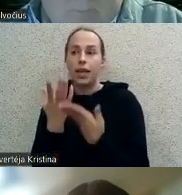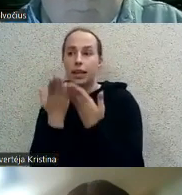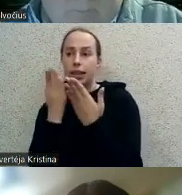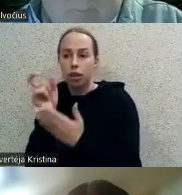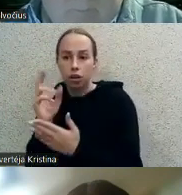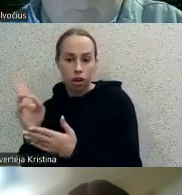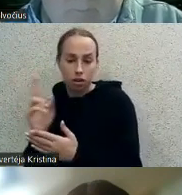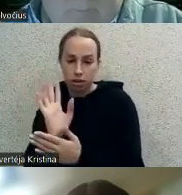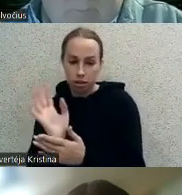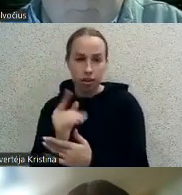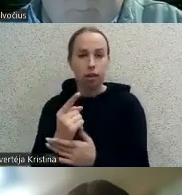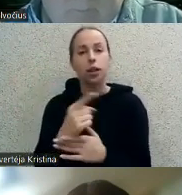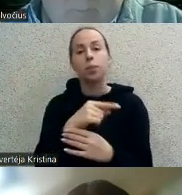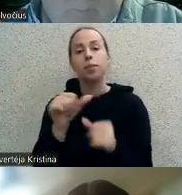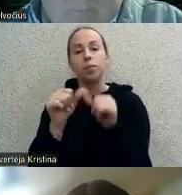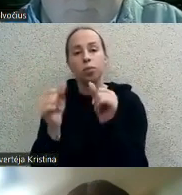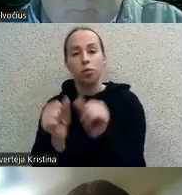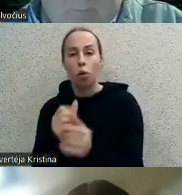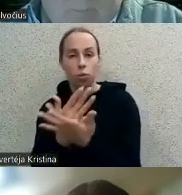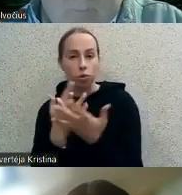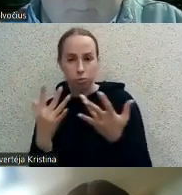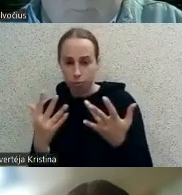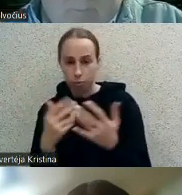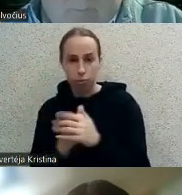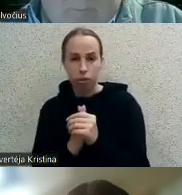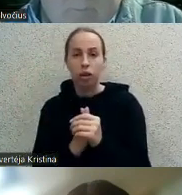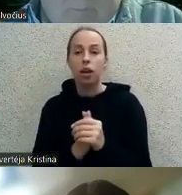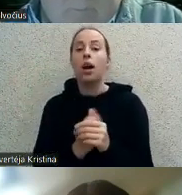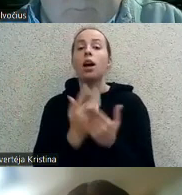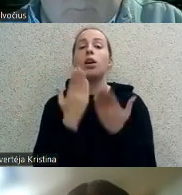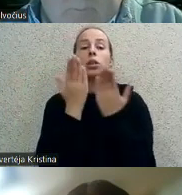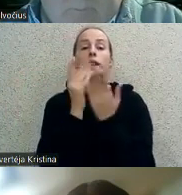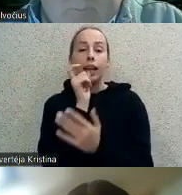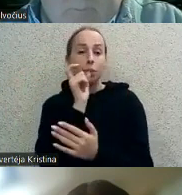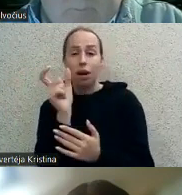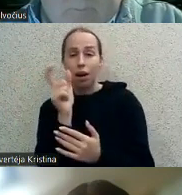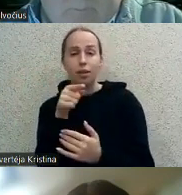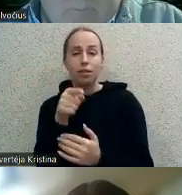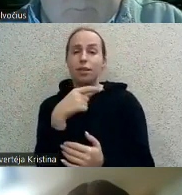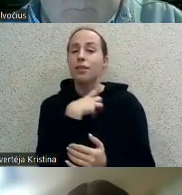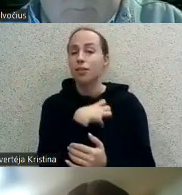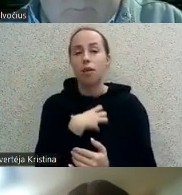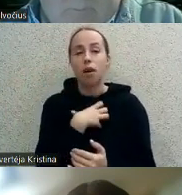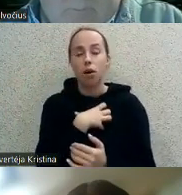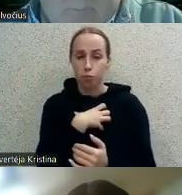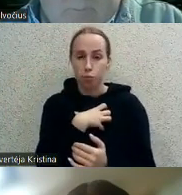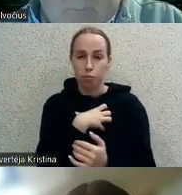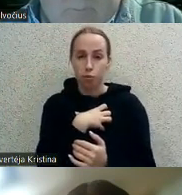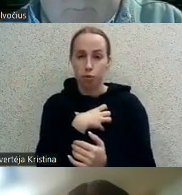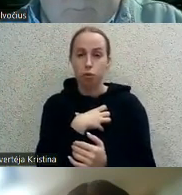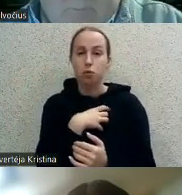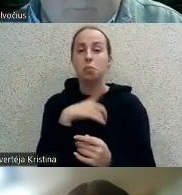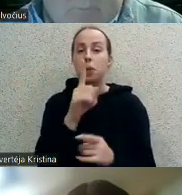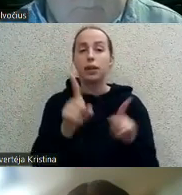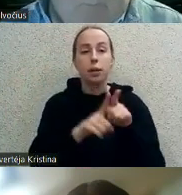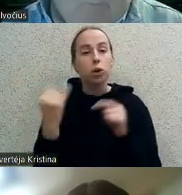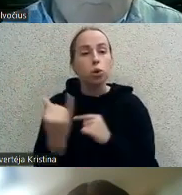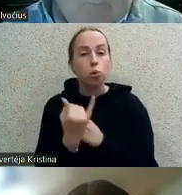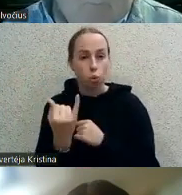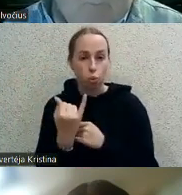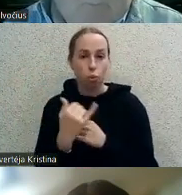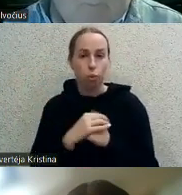įvairios skaitimo formos. Ir tikrai skaitimas garsiai yra svarbus, ir ne tik svarbus, bet ir įdomus ir malonus.